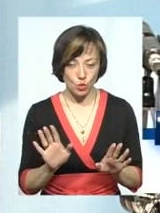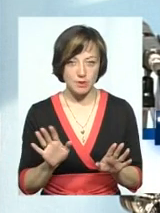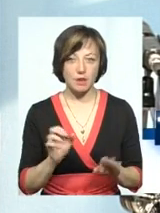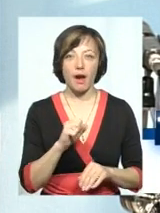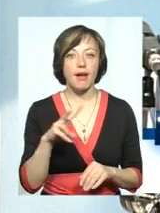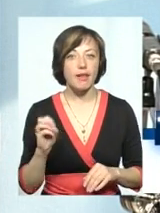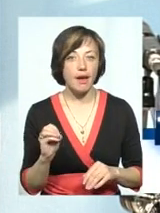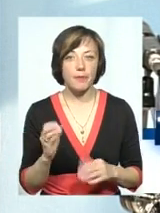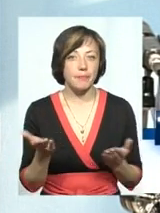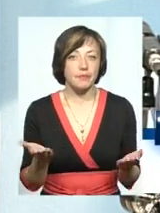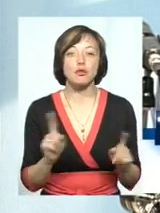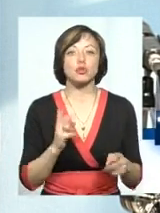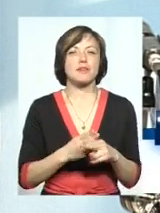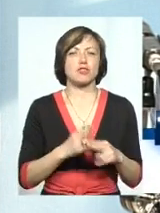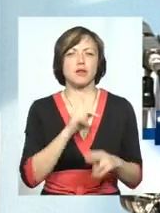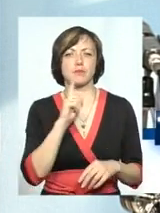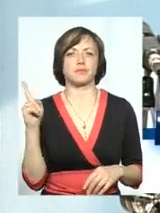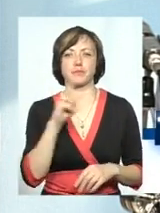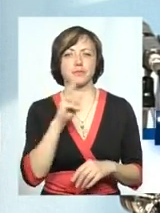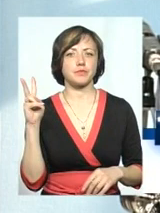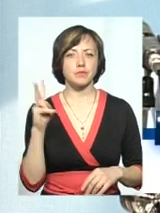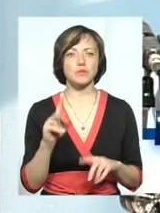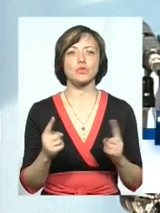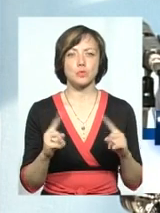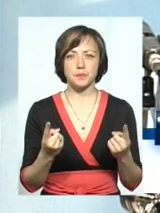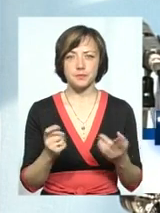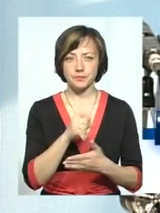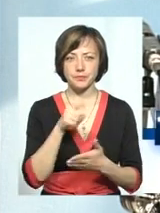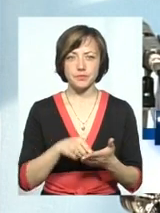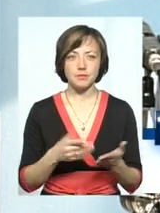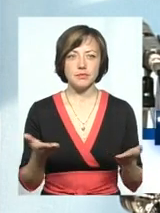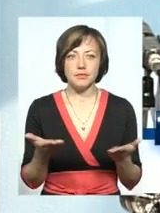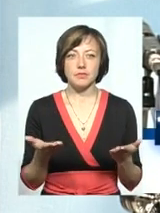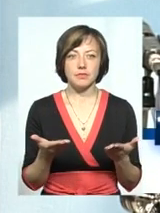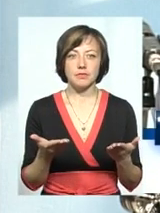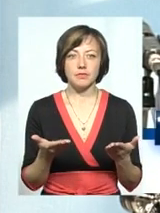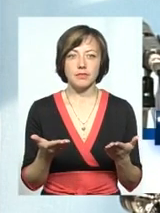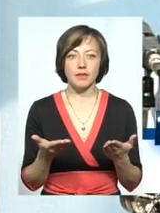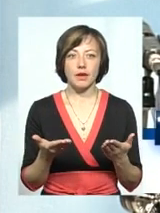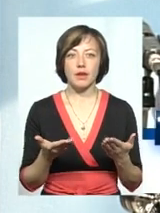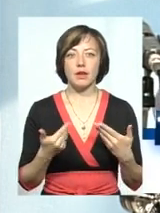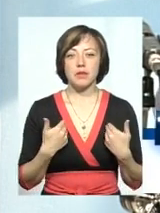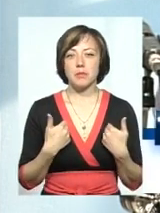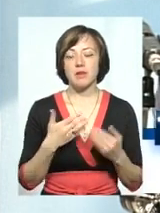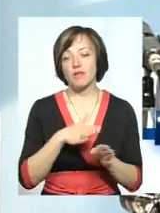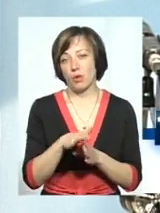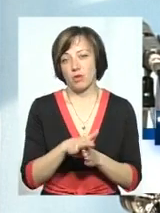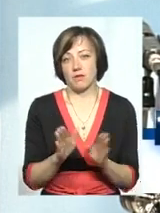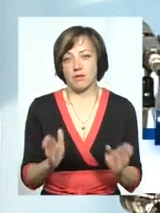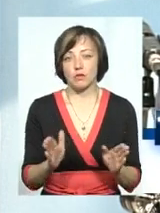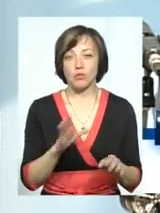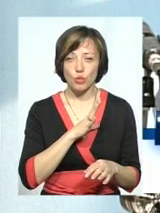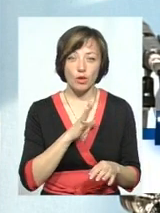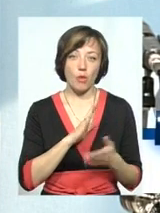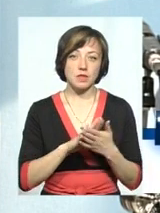краще пізніше. Що заважало нам це зробити рік назад, 2 роки назад, я 3 роки не назад? І Служба безпеки в даному випадку це рішення приймала. Очевидно, що були якісь